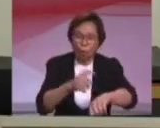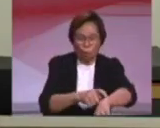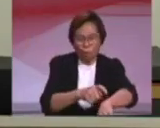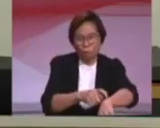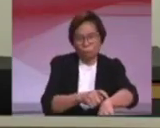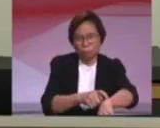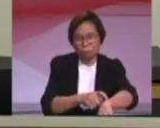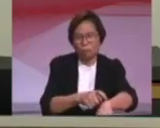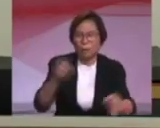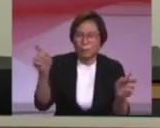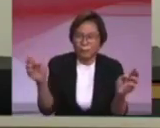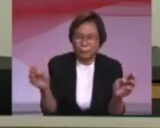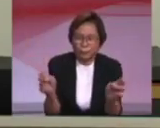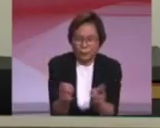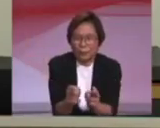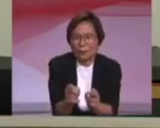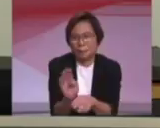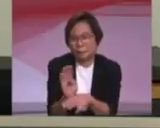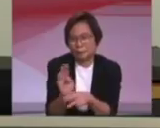yang kita pendekkan.